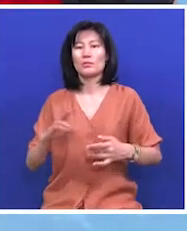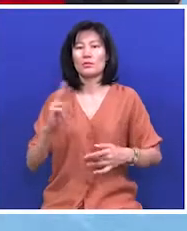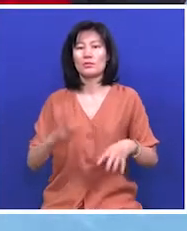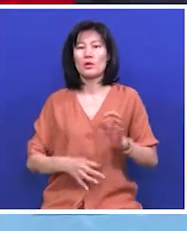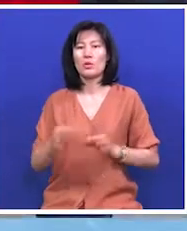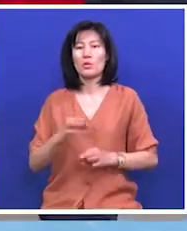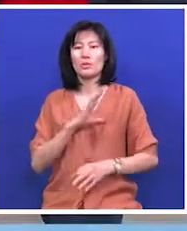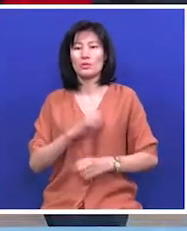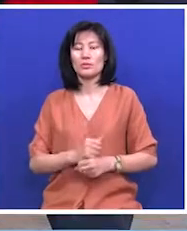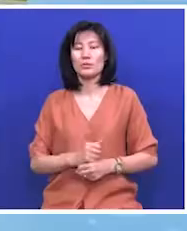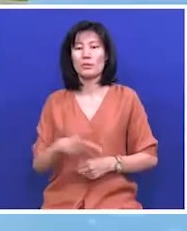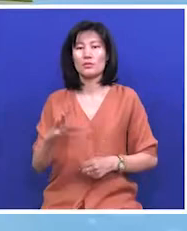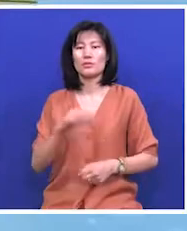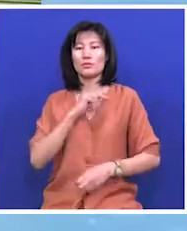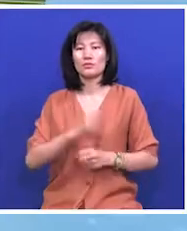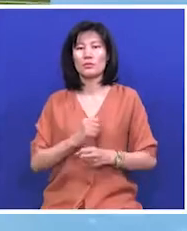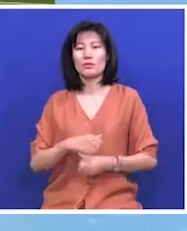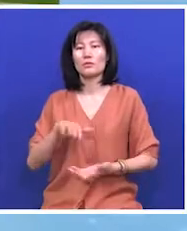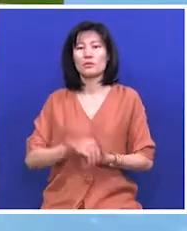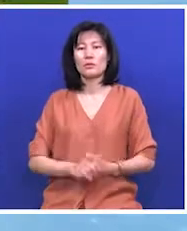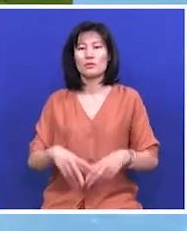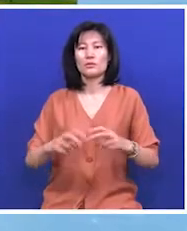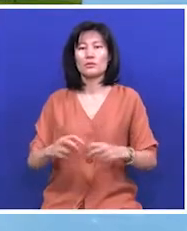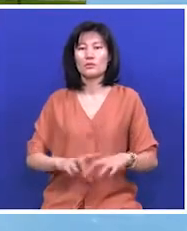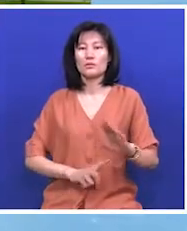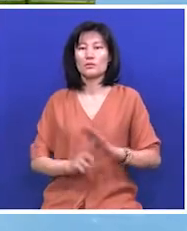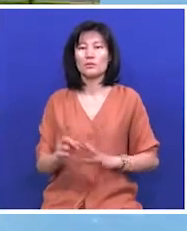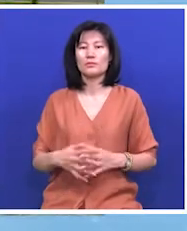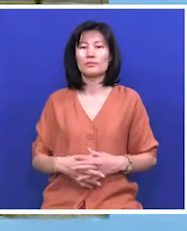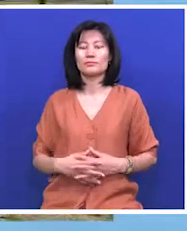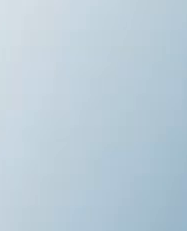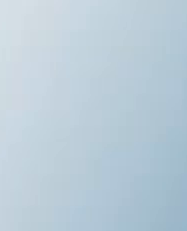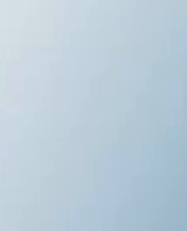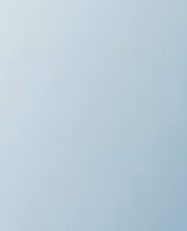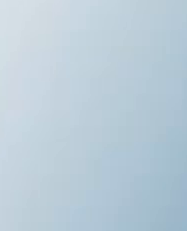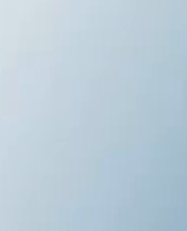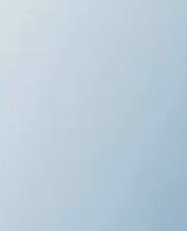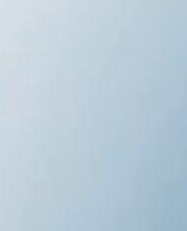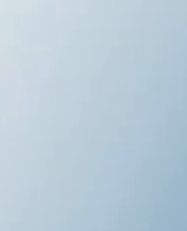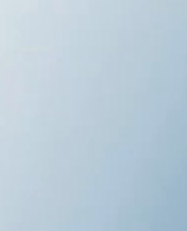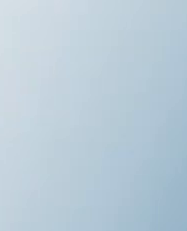мәдени туристік инфрақұрылым нысандарын салу жұмыстарының барысында тексеріп шықты.